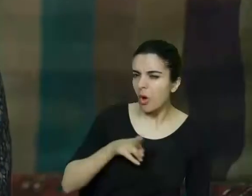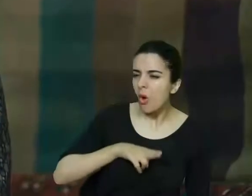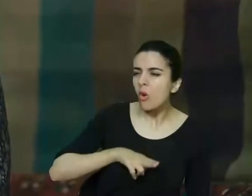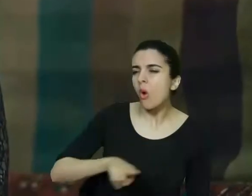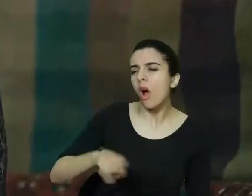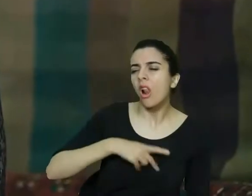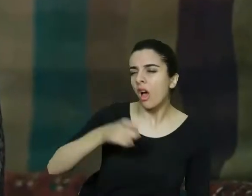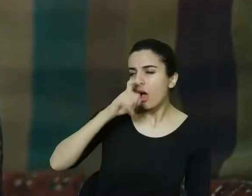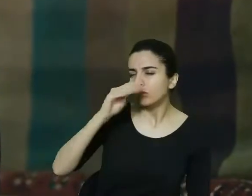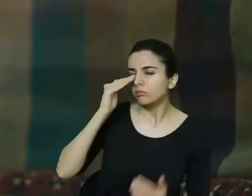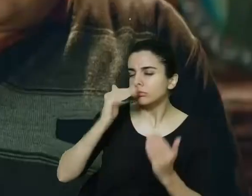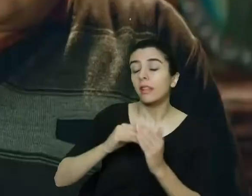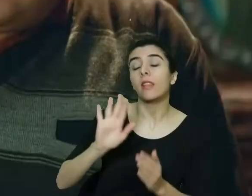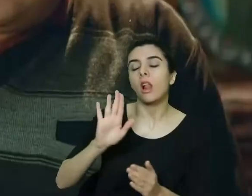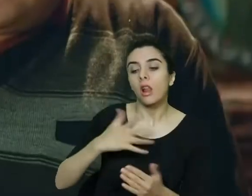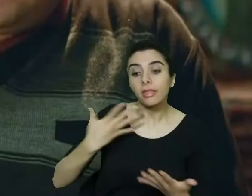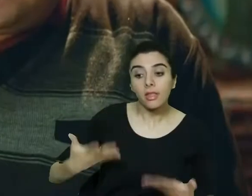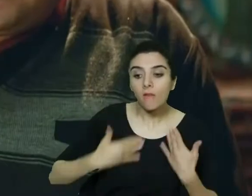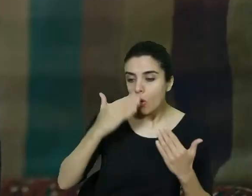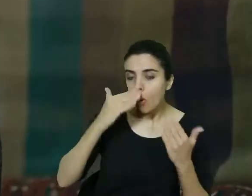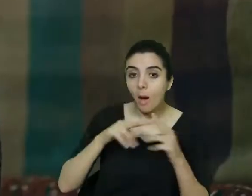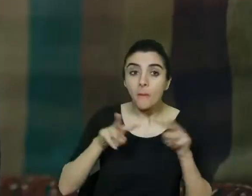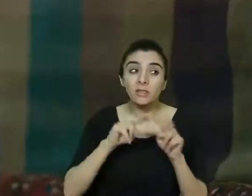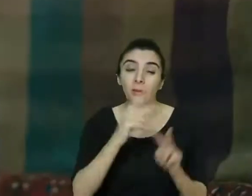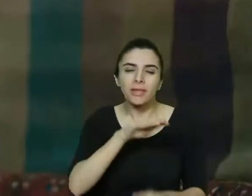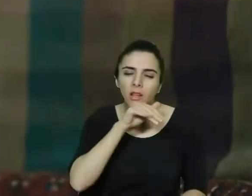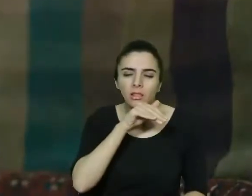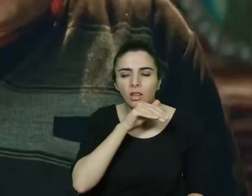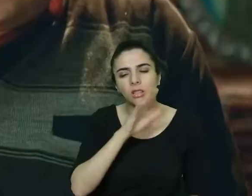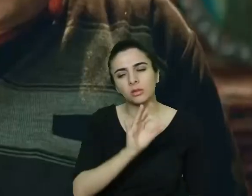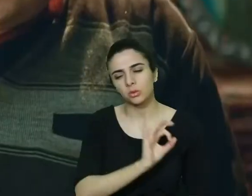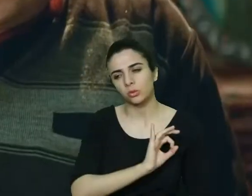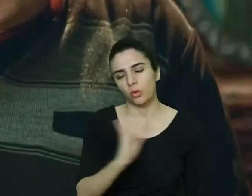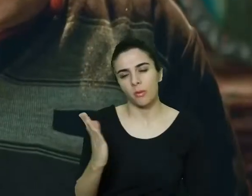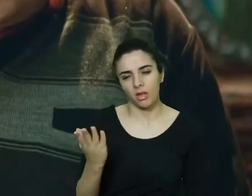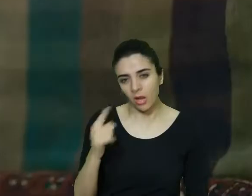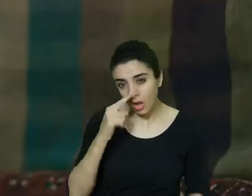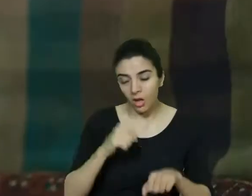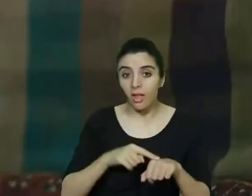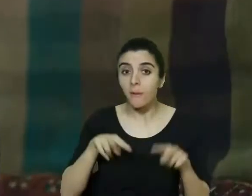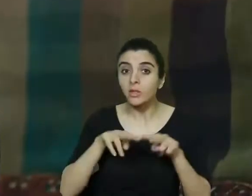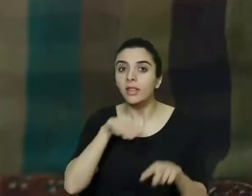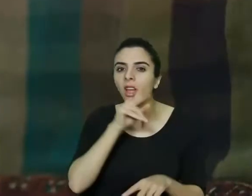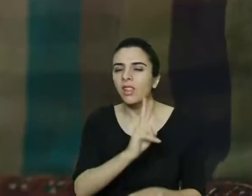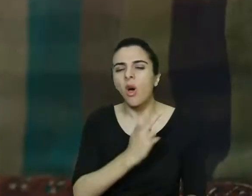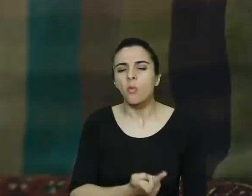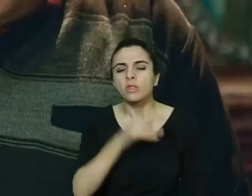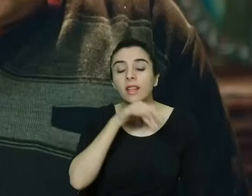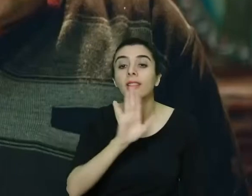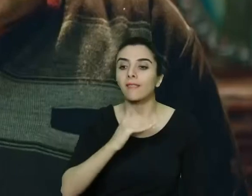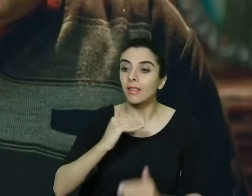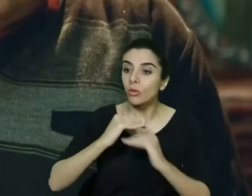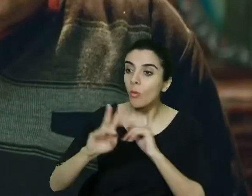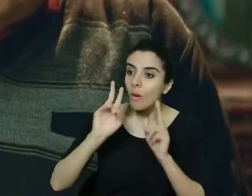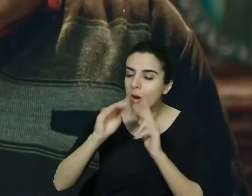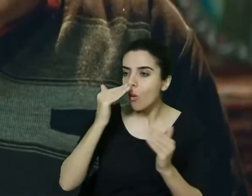değil Hakkım. Hal yolu. Mahsun dedeye kurban olsun o. Mahsun dede bel dedesi değil, hal